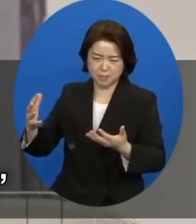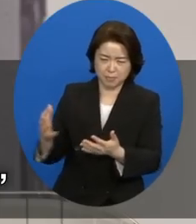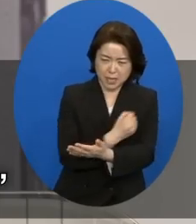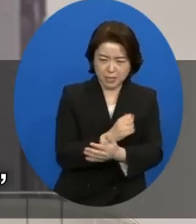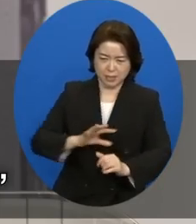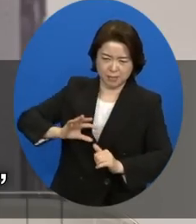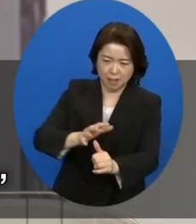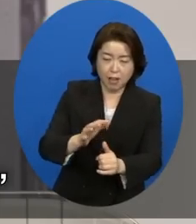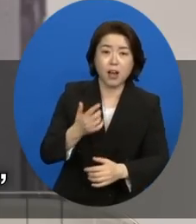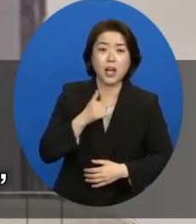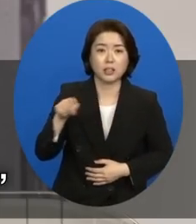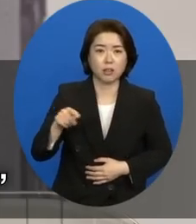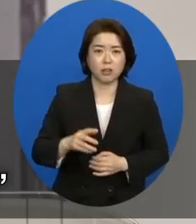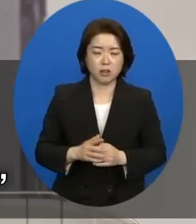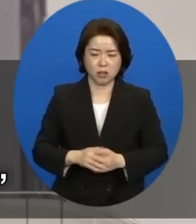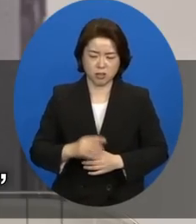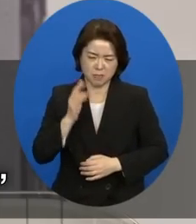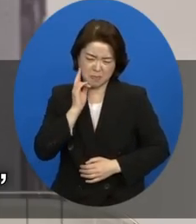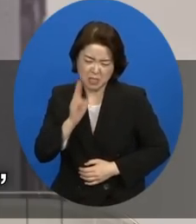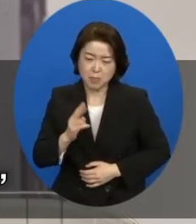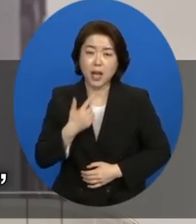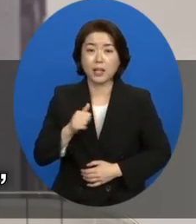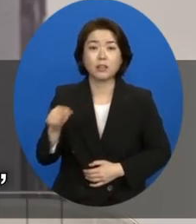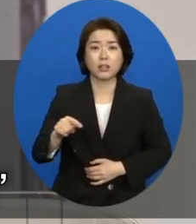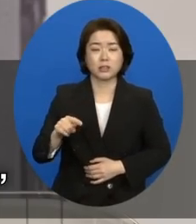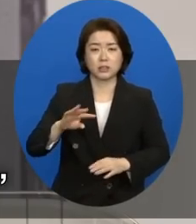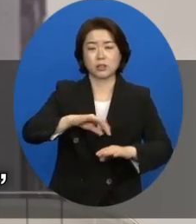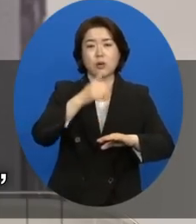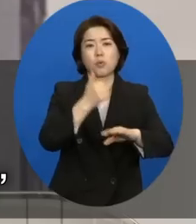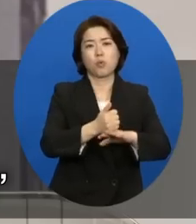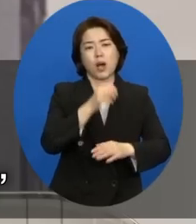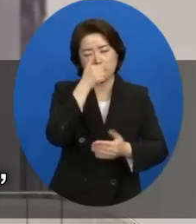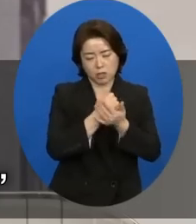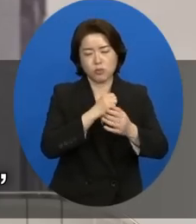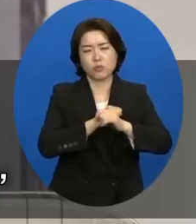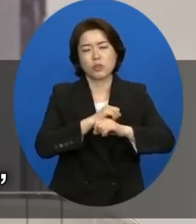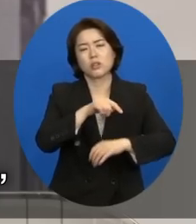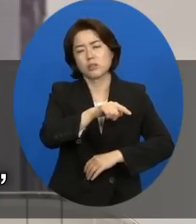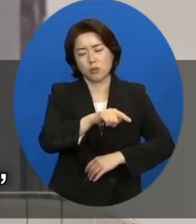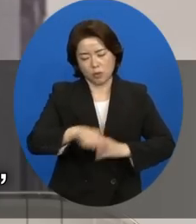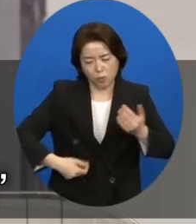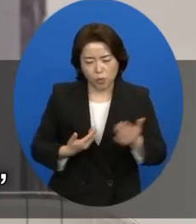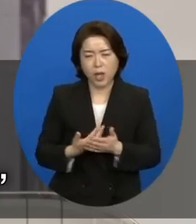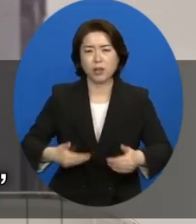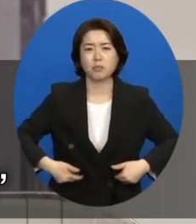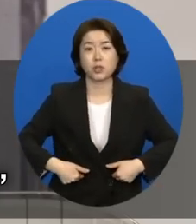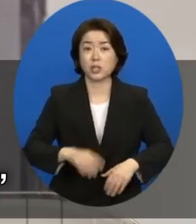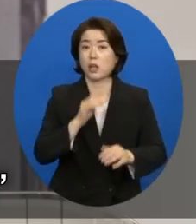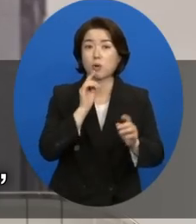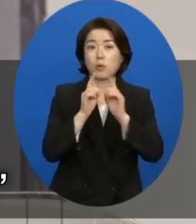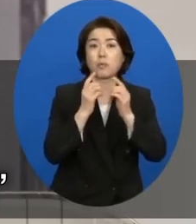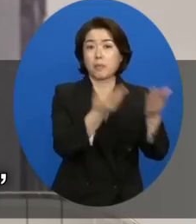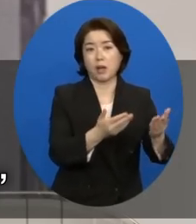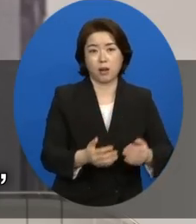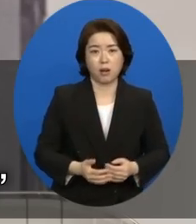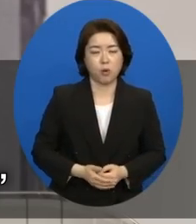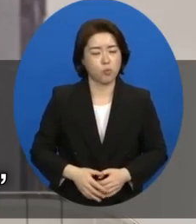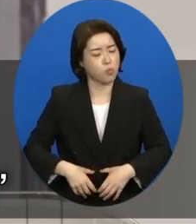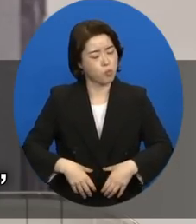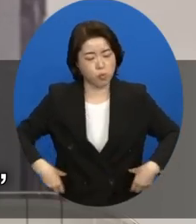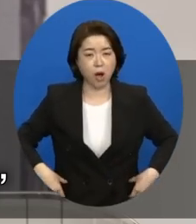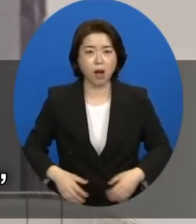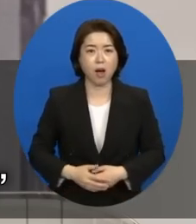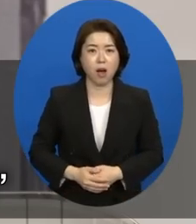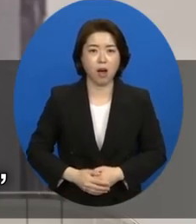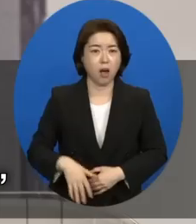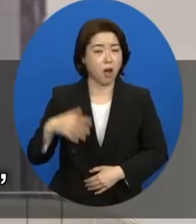것 무자비하게 됐던 거 그 왕의 죄입니다 이거 개하 됩니다 여러분 대담하지 않습니까 대단한